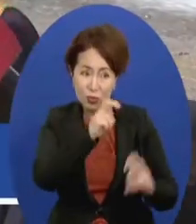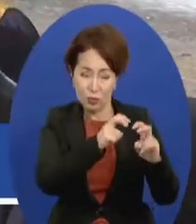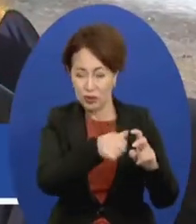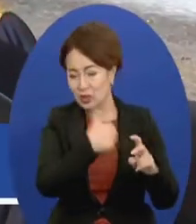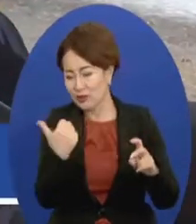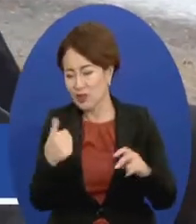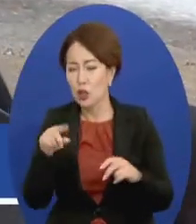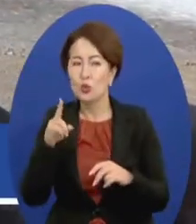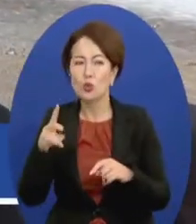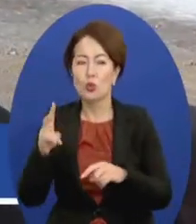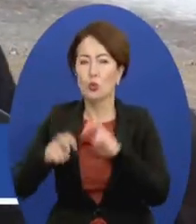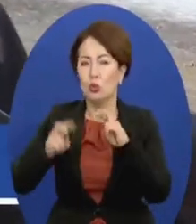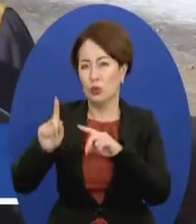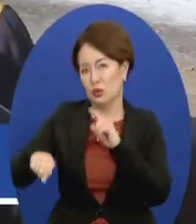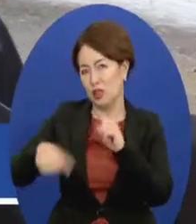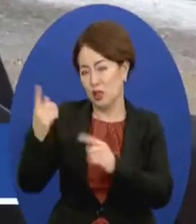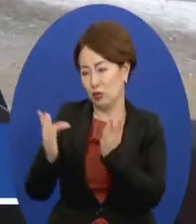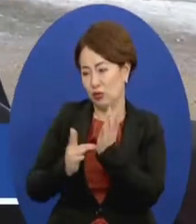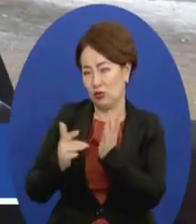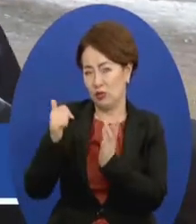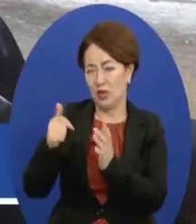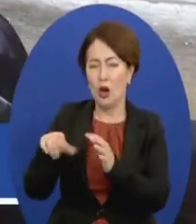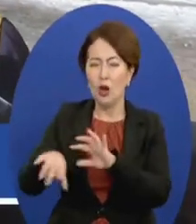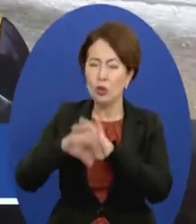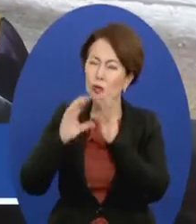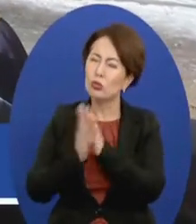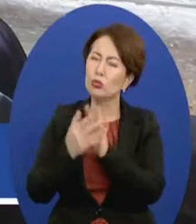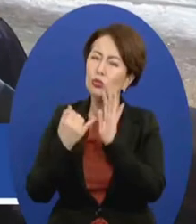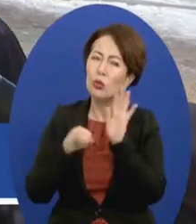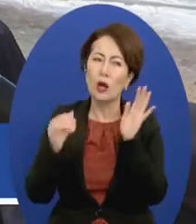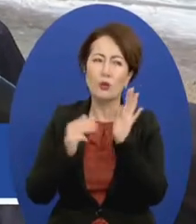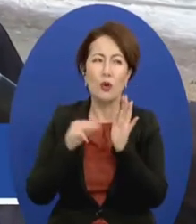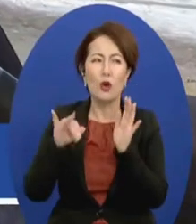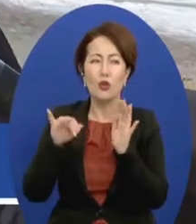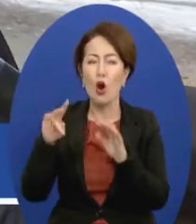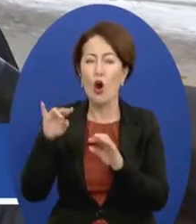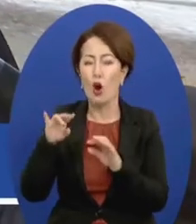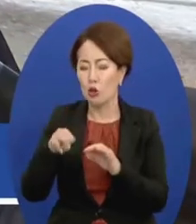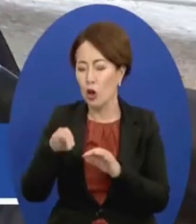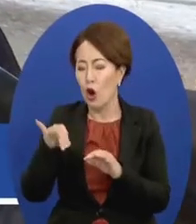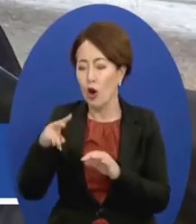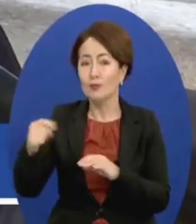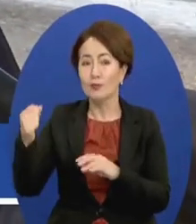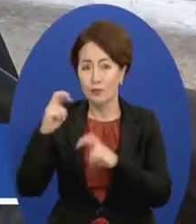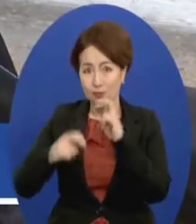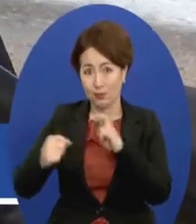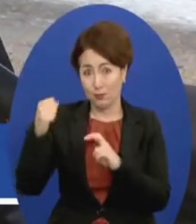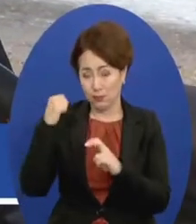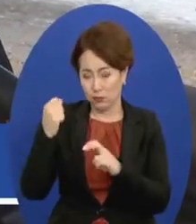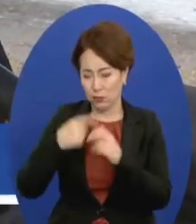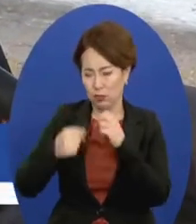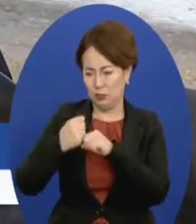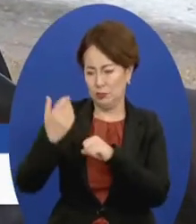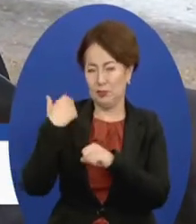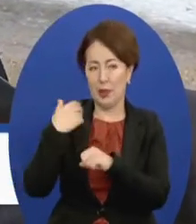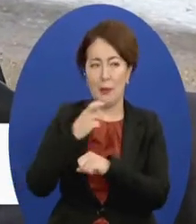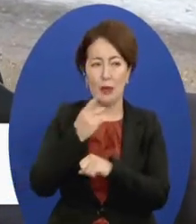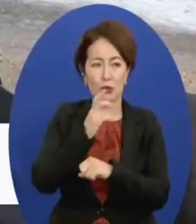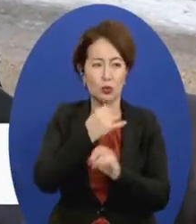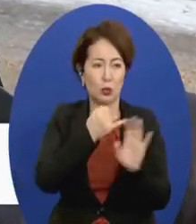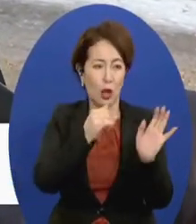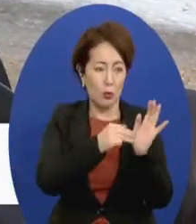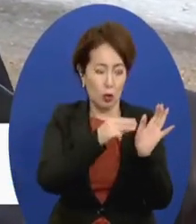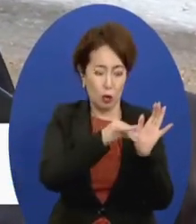ашигланд орж байгаа. За энэ бол нийт 600 мянган тонн үйлдвэрлэх хүчин чадалтай. Өнгөрсөн жил бол ачаал үүссэн баруун бүсийн үйлдвэр бол 600 мянган тонн